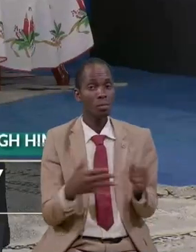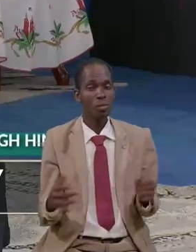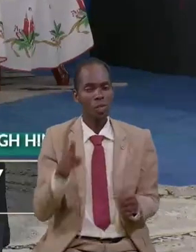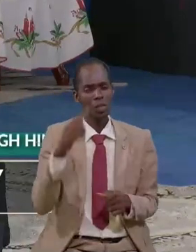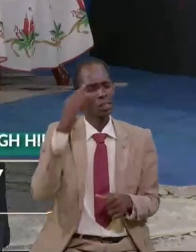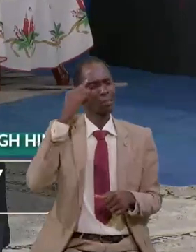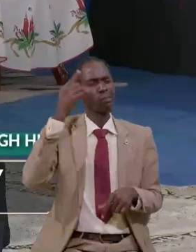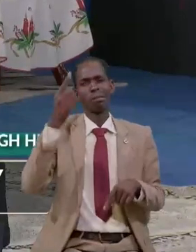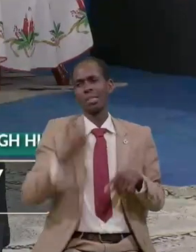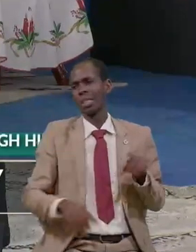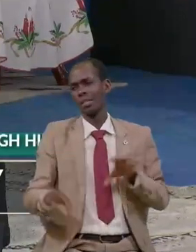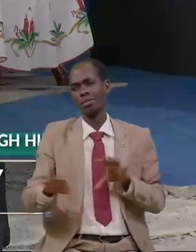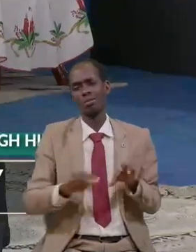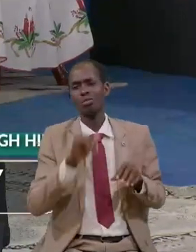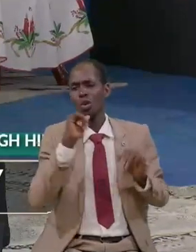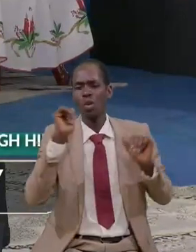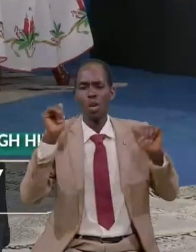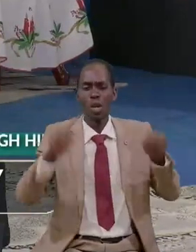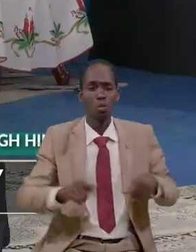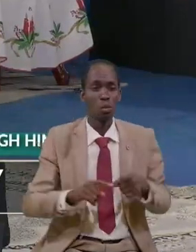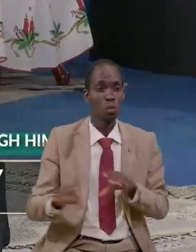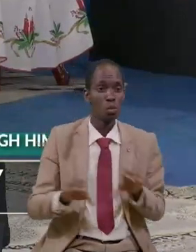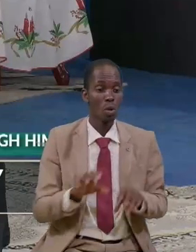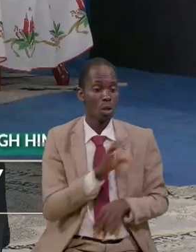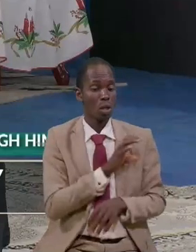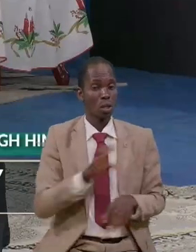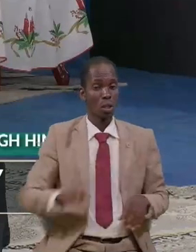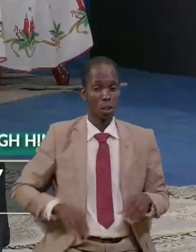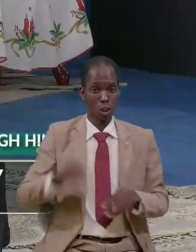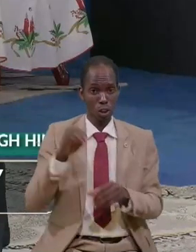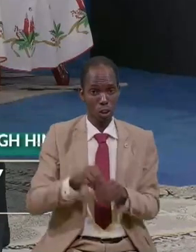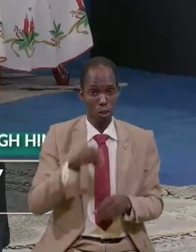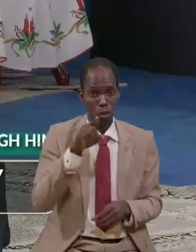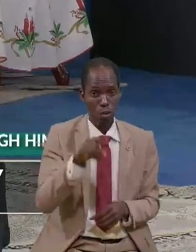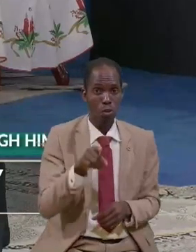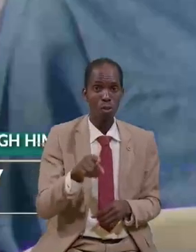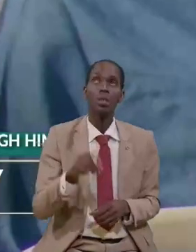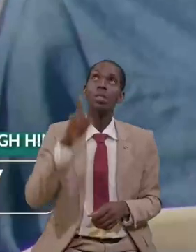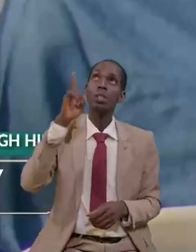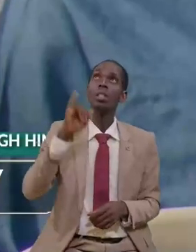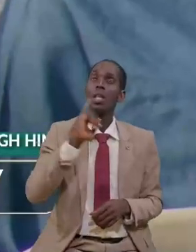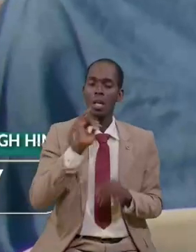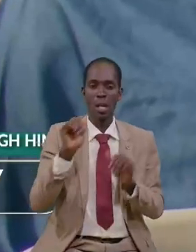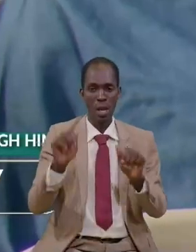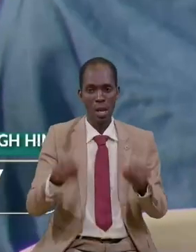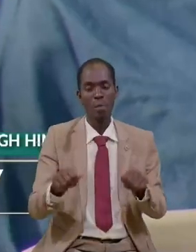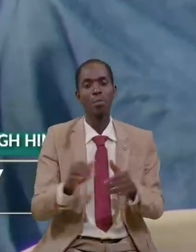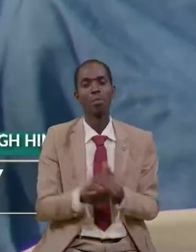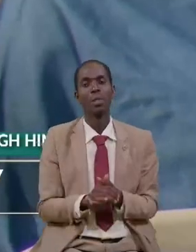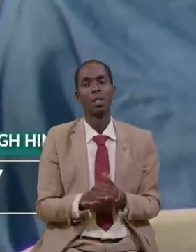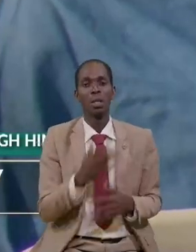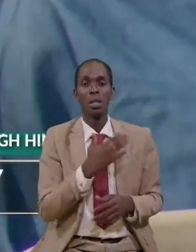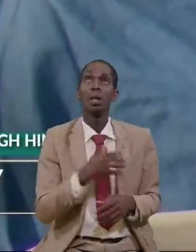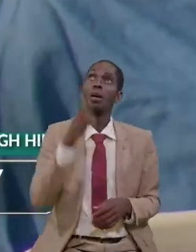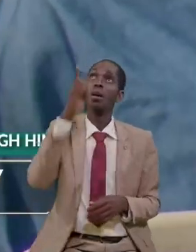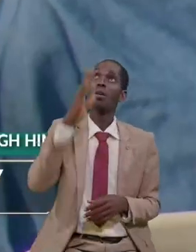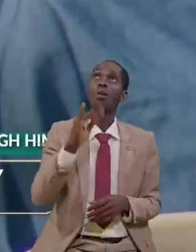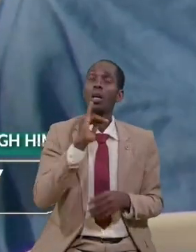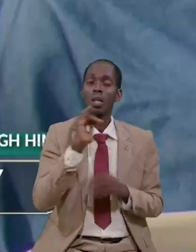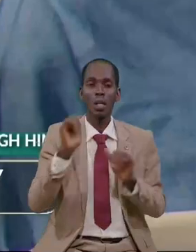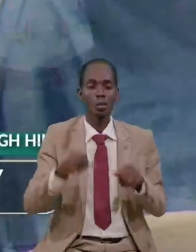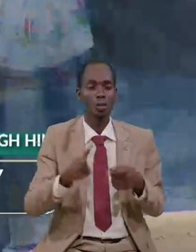Tout ce que vous pensez, vous ne pouvez pas faire. Christ en vous, il est capable. Et Dieu